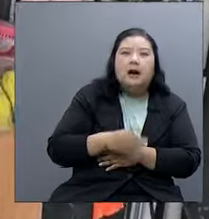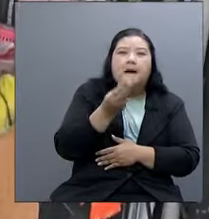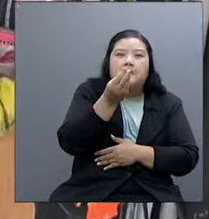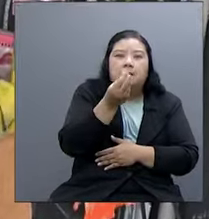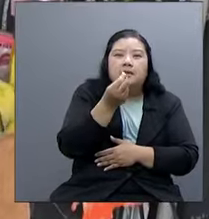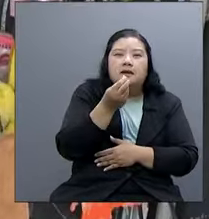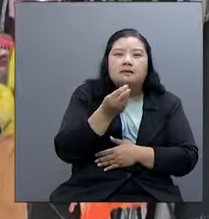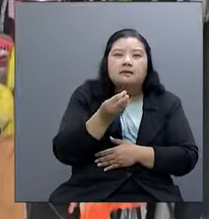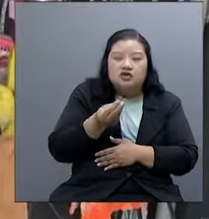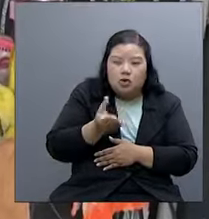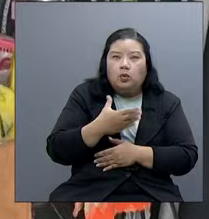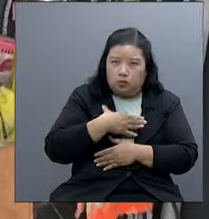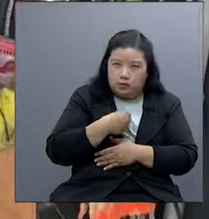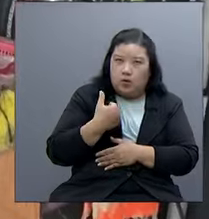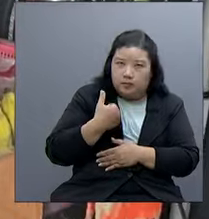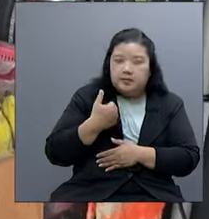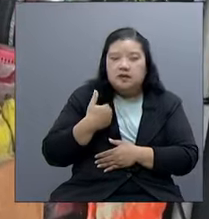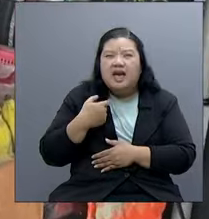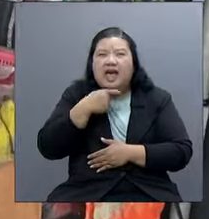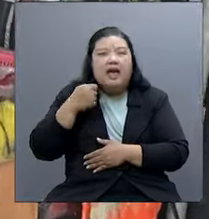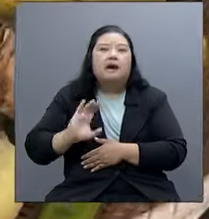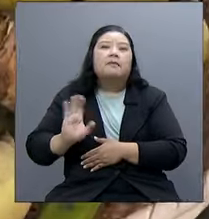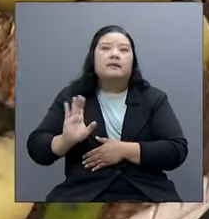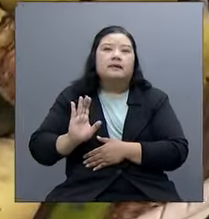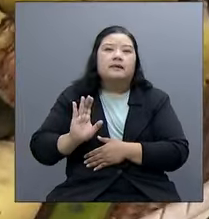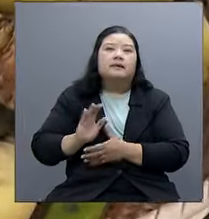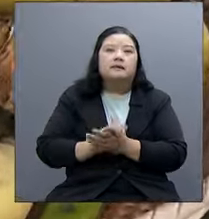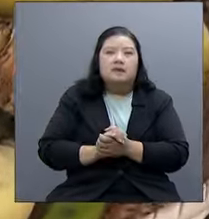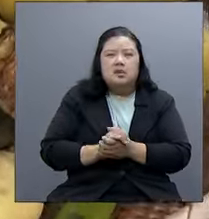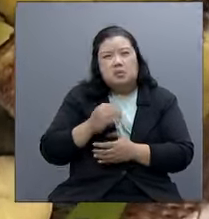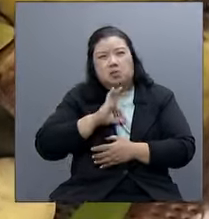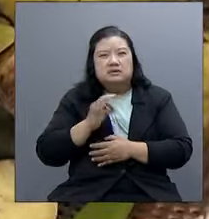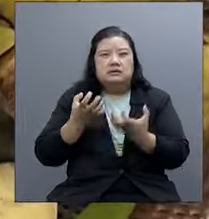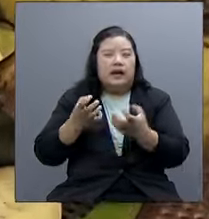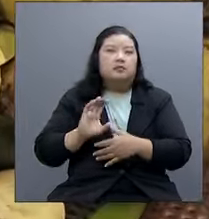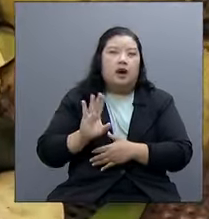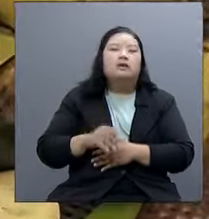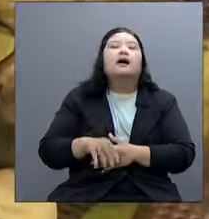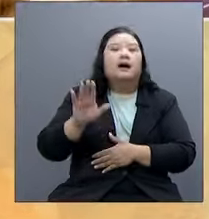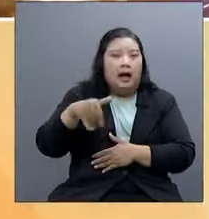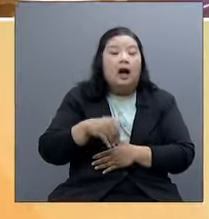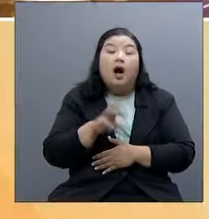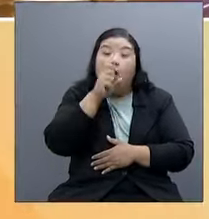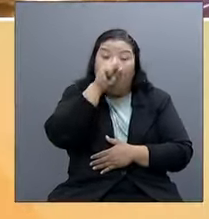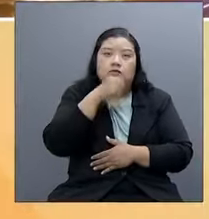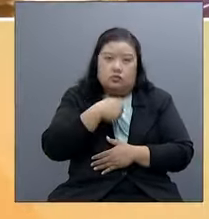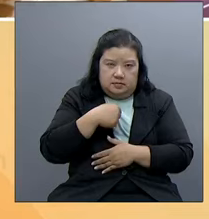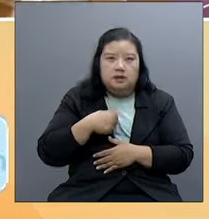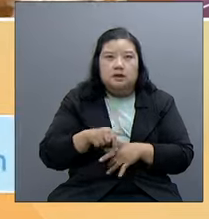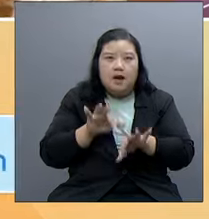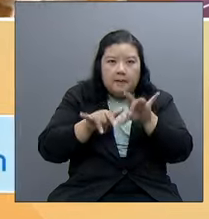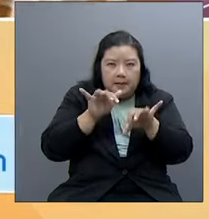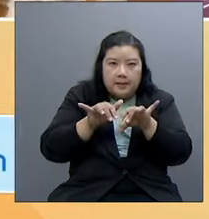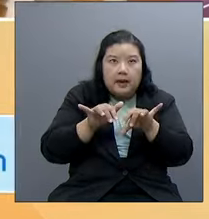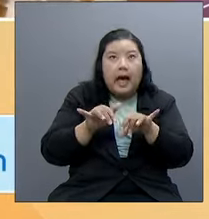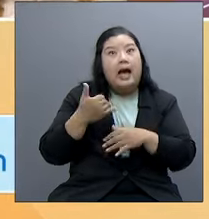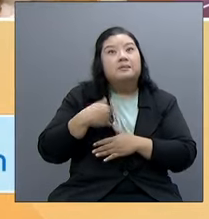อยากตดมนๆ หน่อยๆแห่ไปมัเหมือนอบกรอบเกินเลยลองไปเซอร์ชหาเล่นๆ เครื่องสลัดน้มม